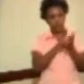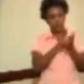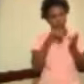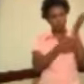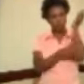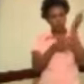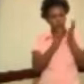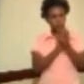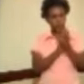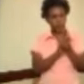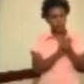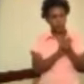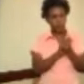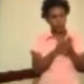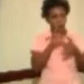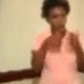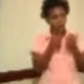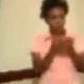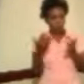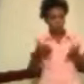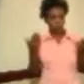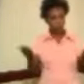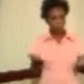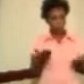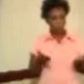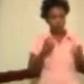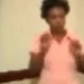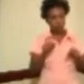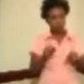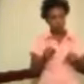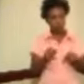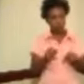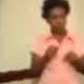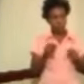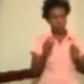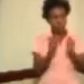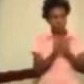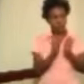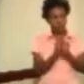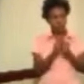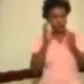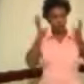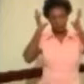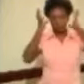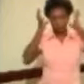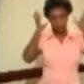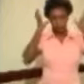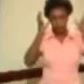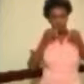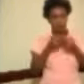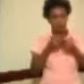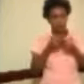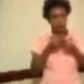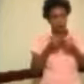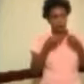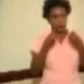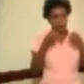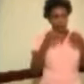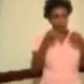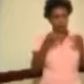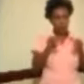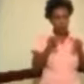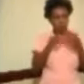Et les choses sont là. Nous, à travers des marchés agricoles, par exemple, les marchés agricoles que nous mettons à travers